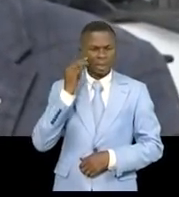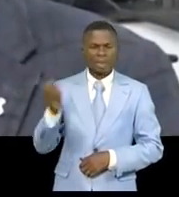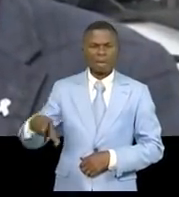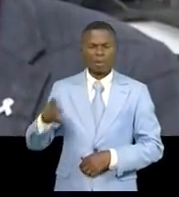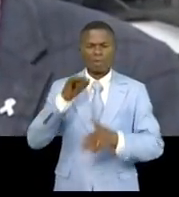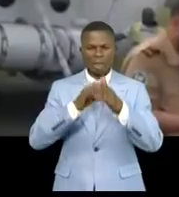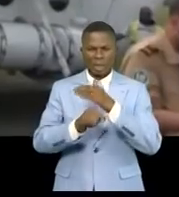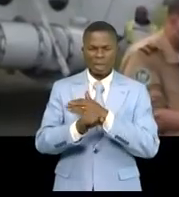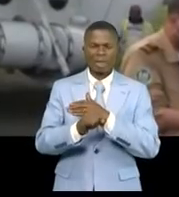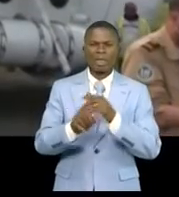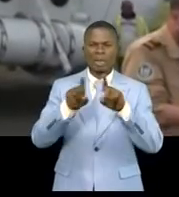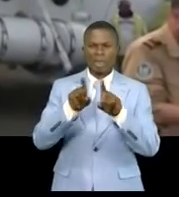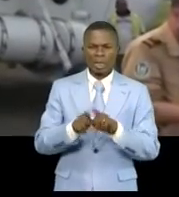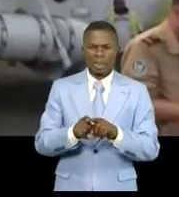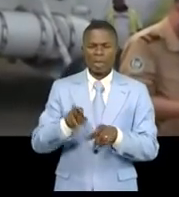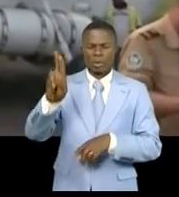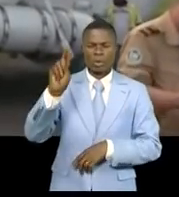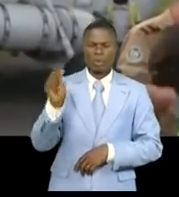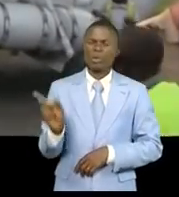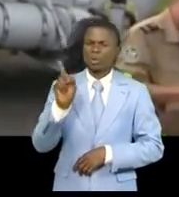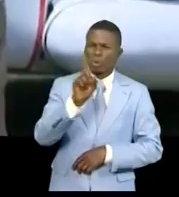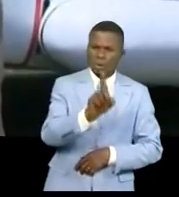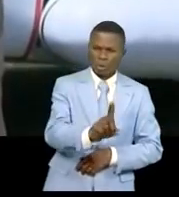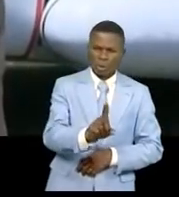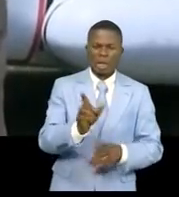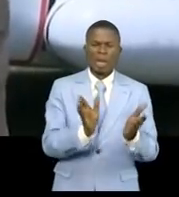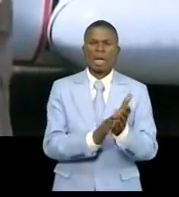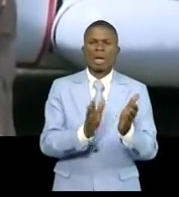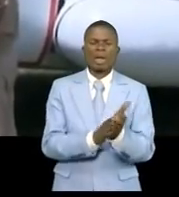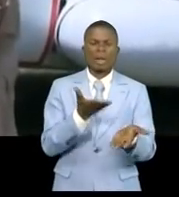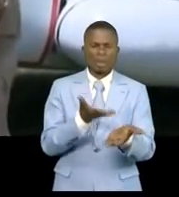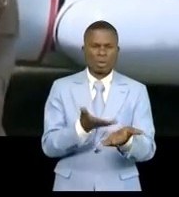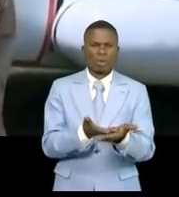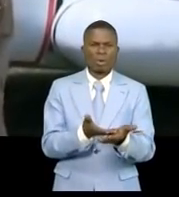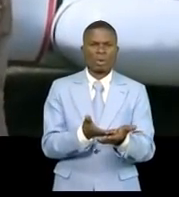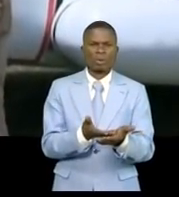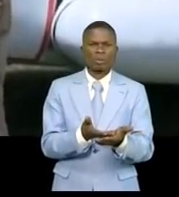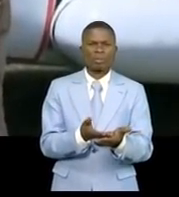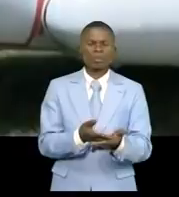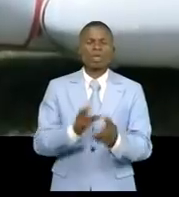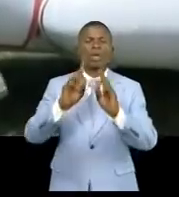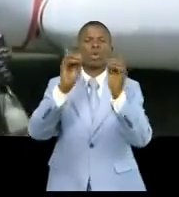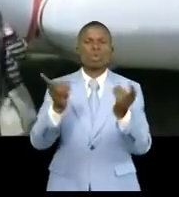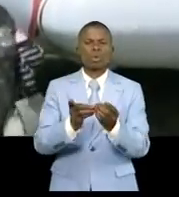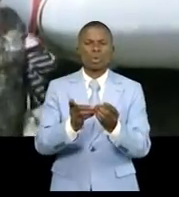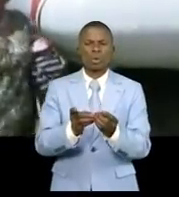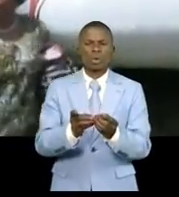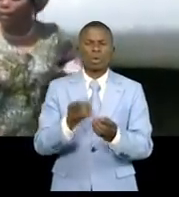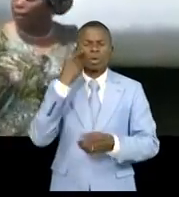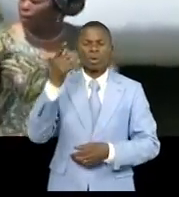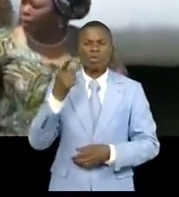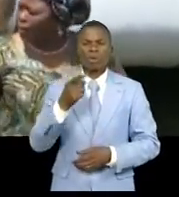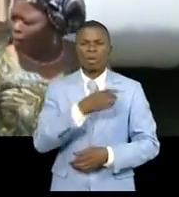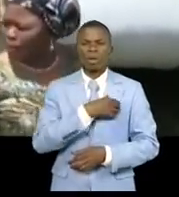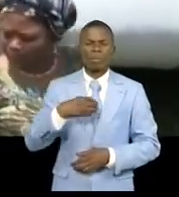Lwasingabo, a atterri à Katasomwa au terrain de l'école primaire Ushindi. Dans cette délégation, signalons la présence de l'honorable